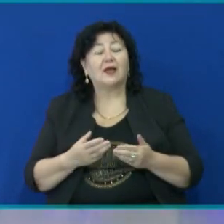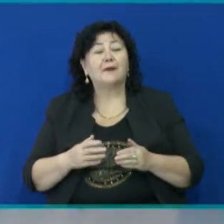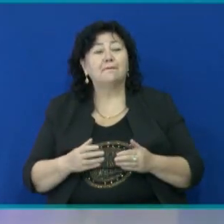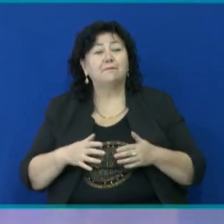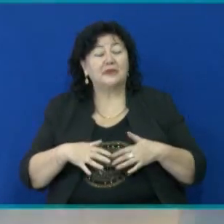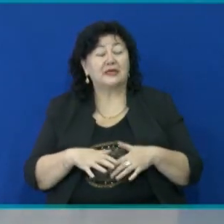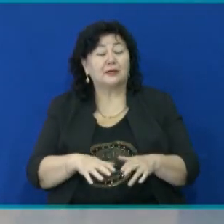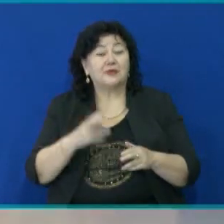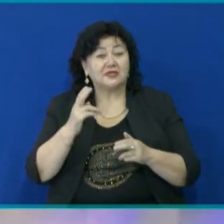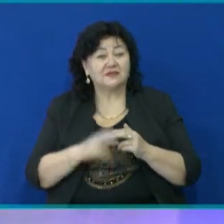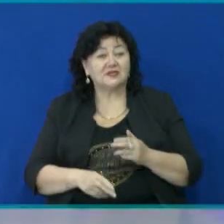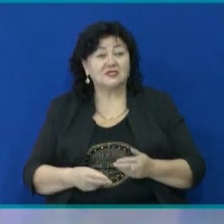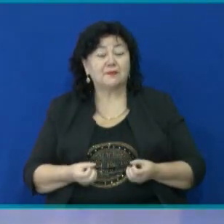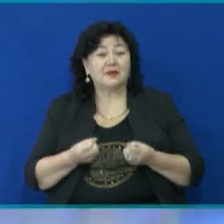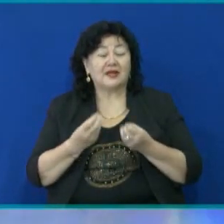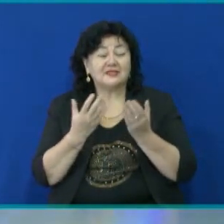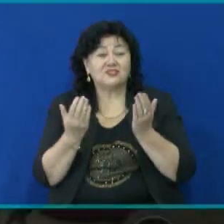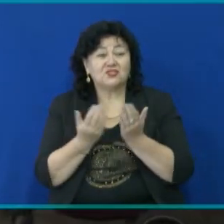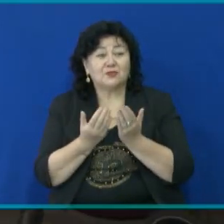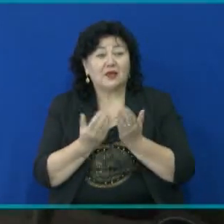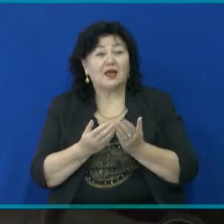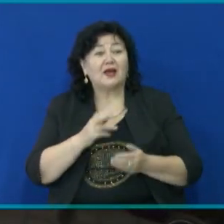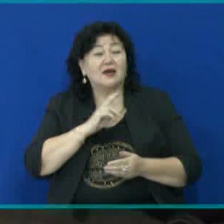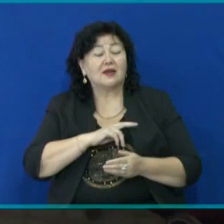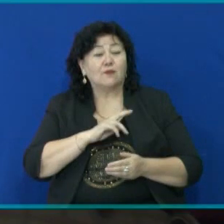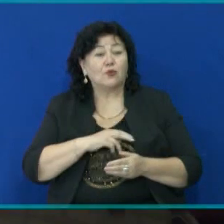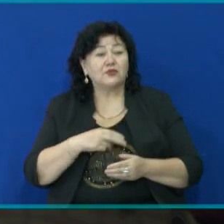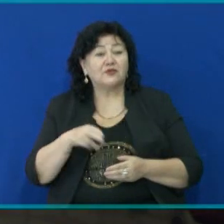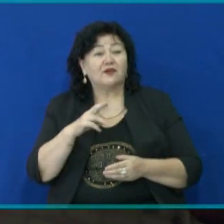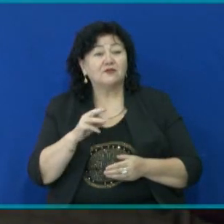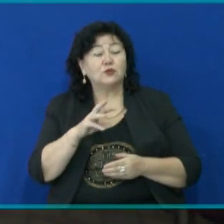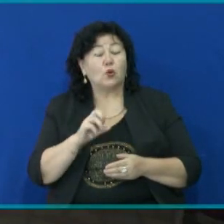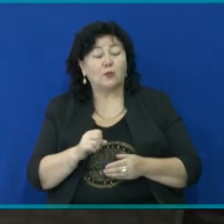артистов районного дома культуры. Ботагөз Дандыбаева, Ахбот Абиахмет, Алижан Бисингазинов, телеканал «Семей».